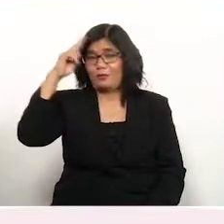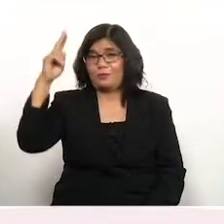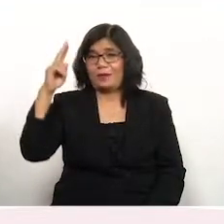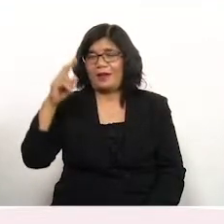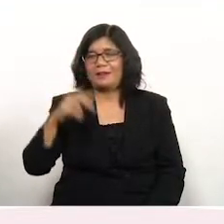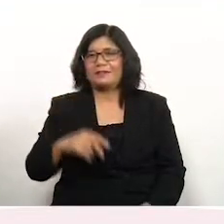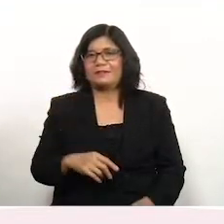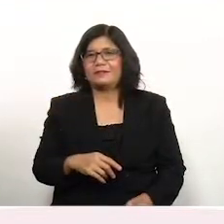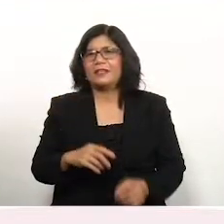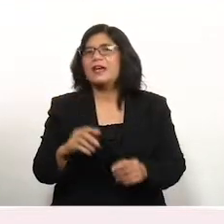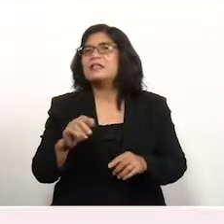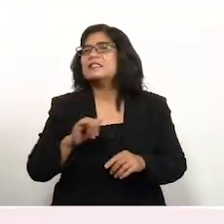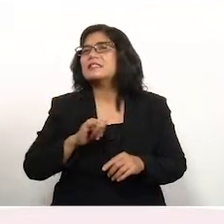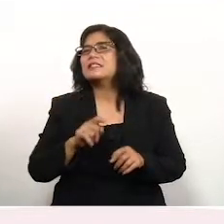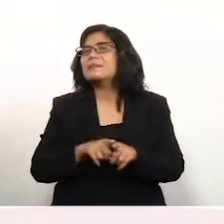ilmu2